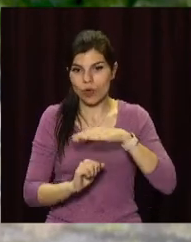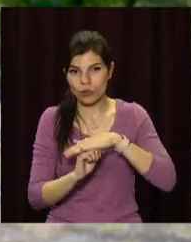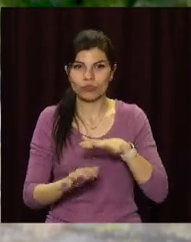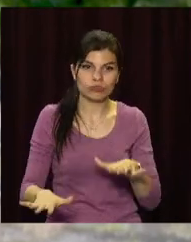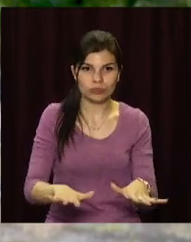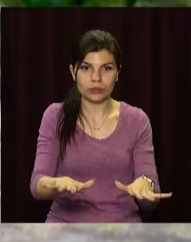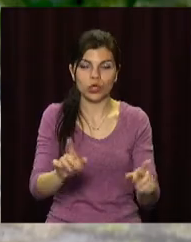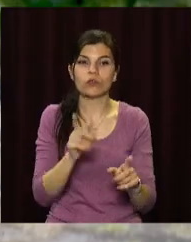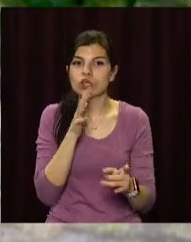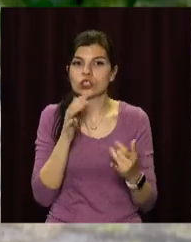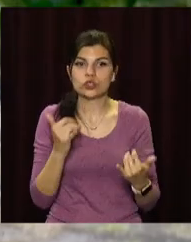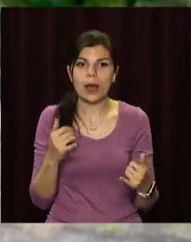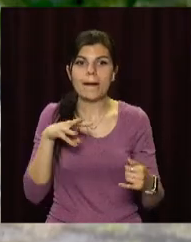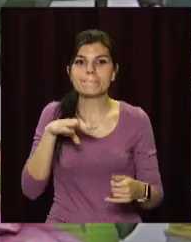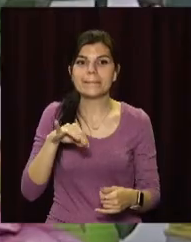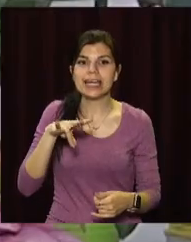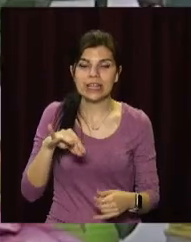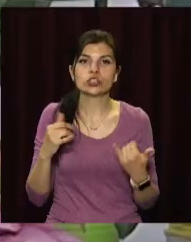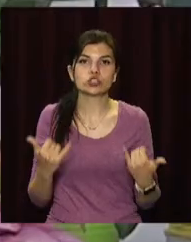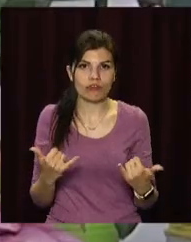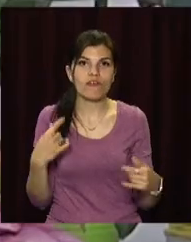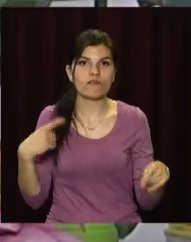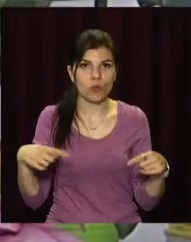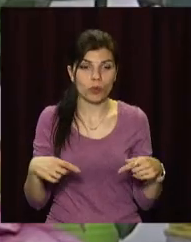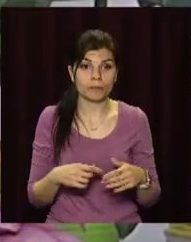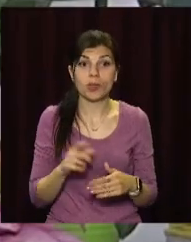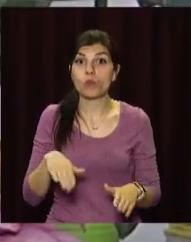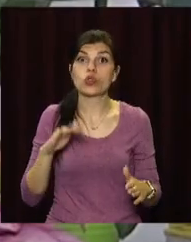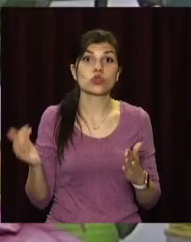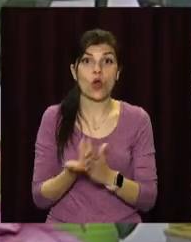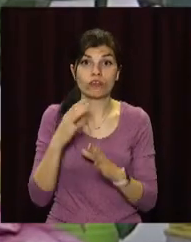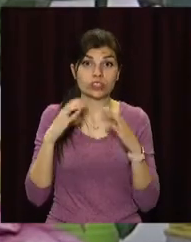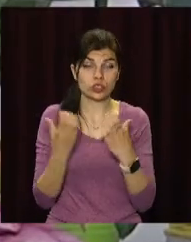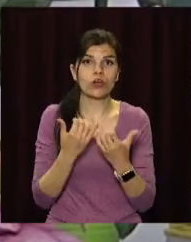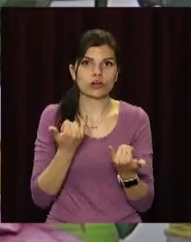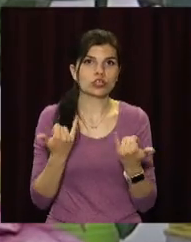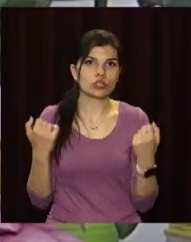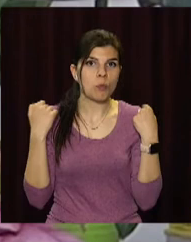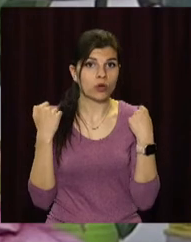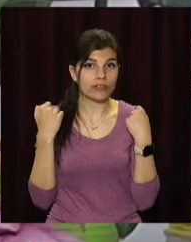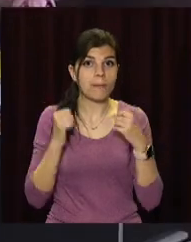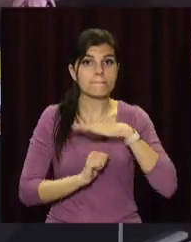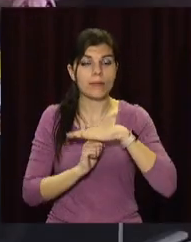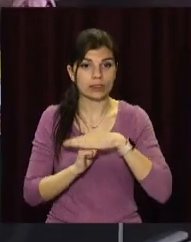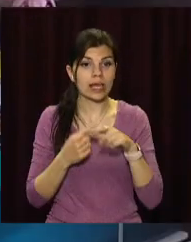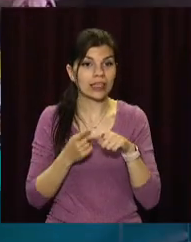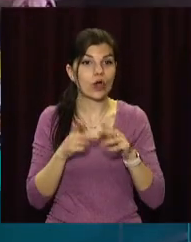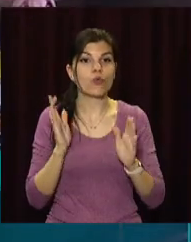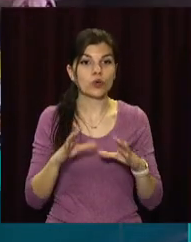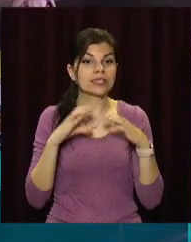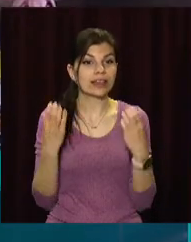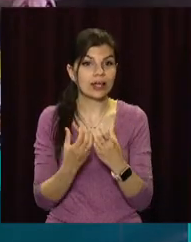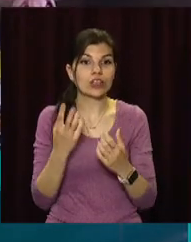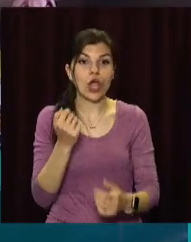під сучасне міні-футбольне поле. Після оновлення стадіон стане сучасною спортивною базою. Це буде стадіон